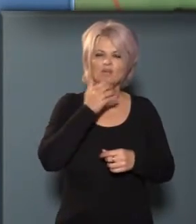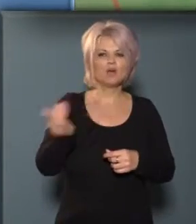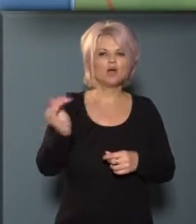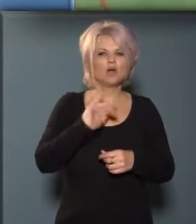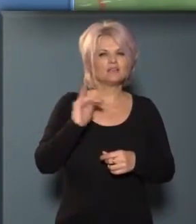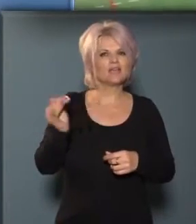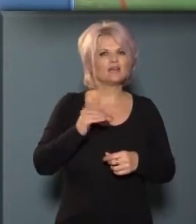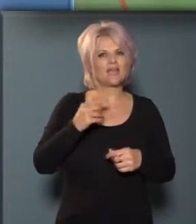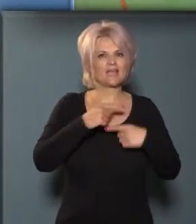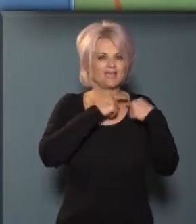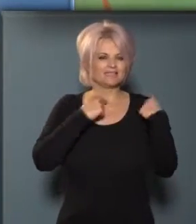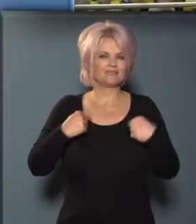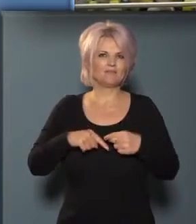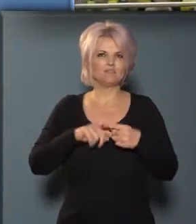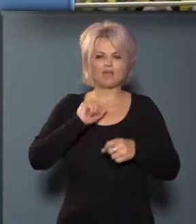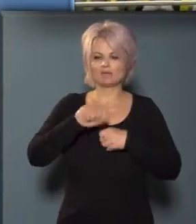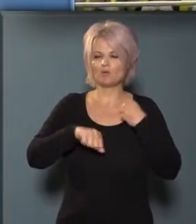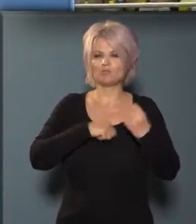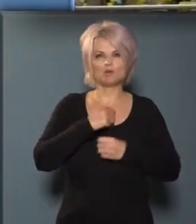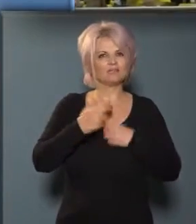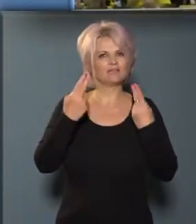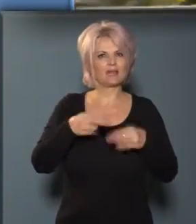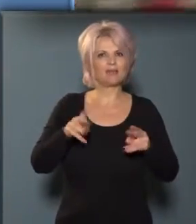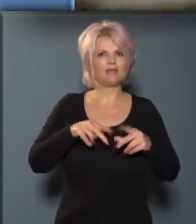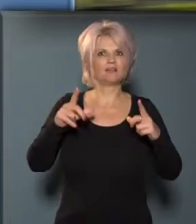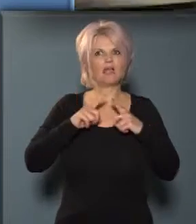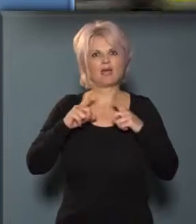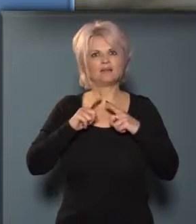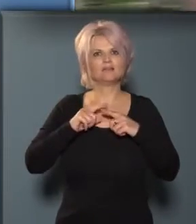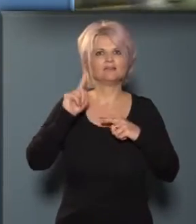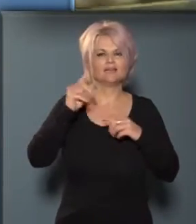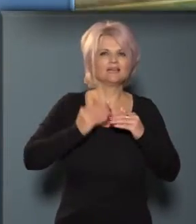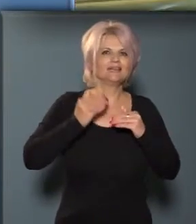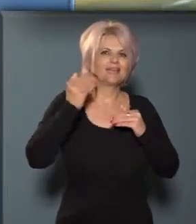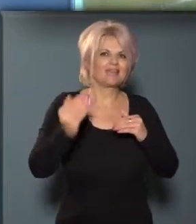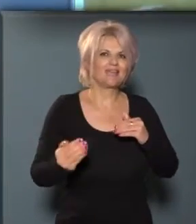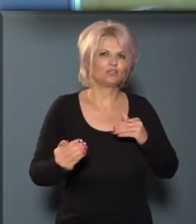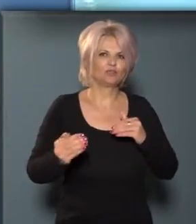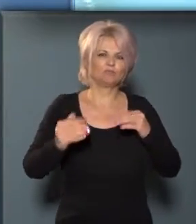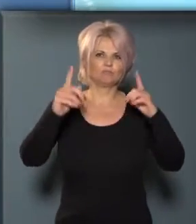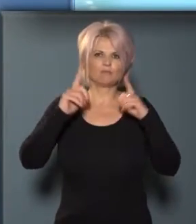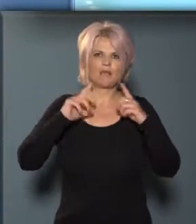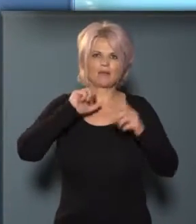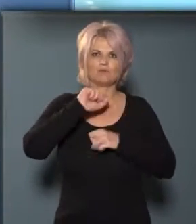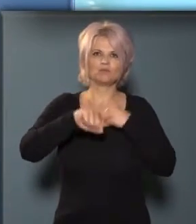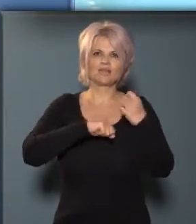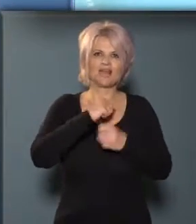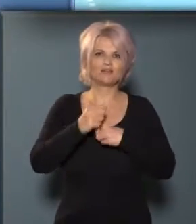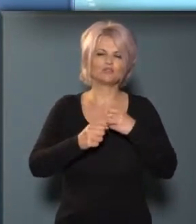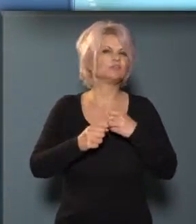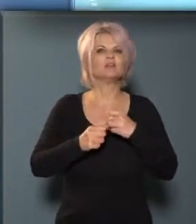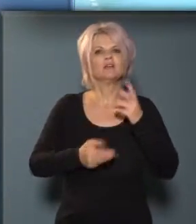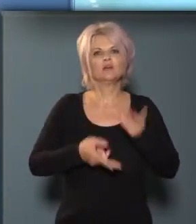nagyon szívesen mozognak, sőt sok esetben leállítani nehéz őket. Viszont a későbbiekben valahogy ez így egy picit megáll. Hogyan lehet